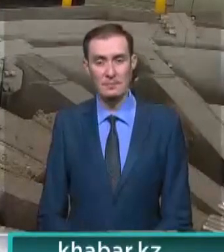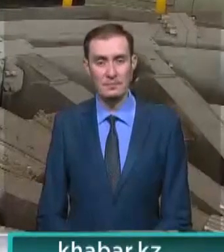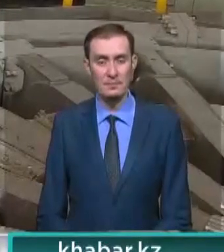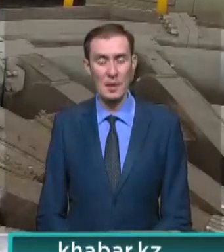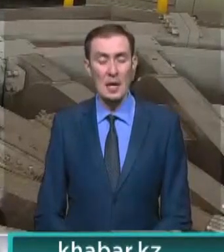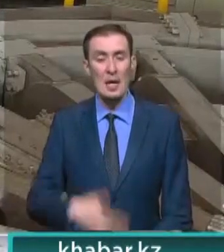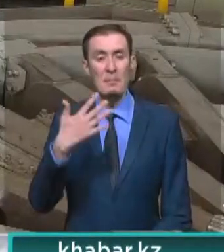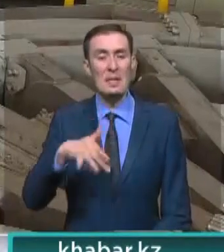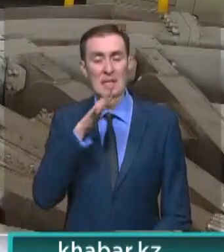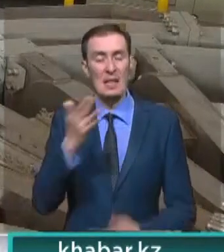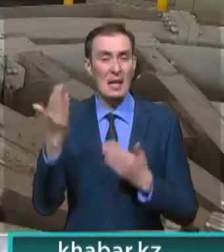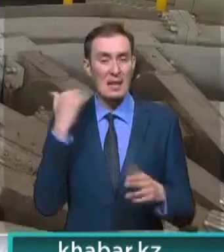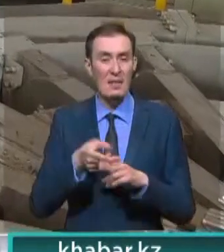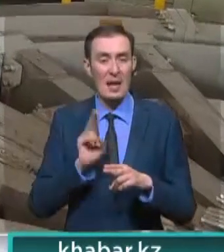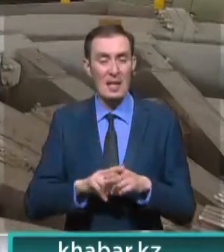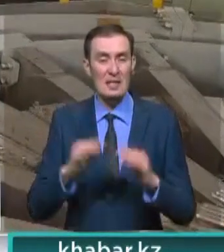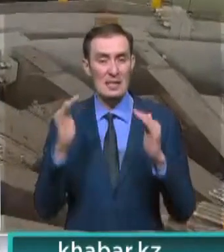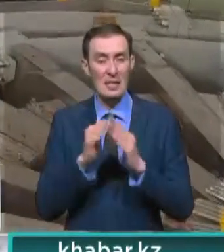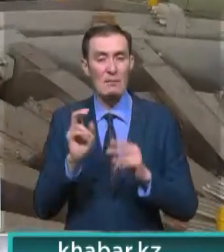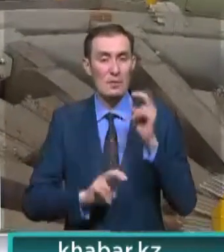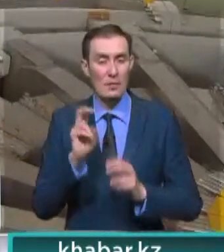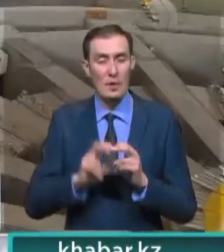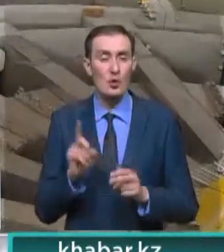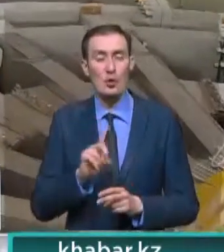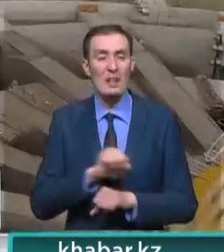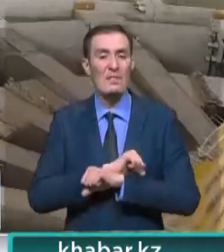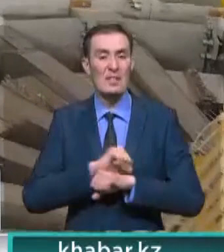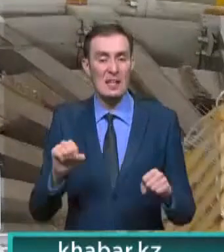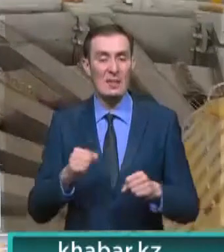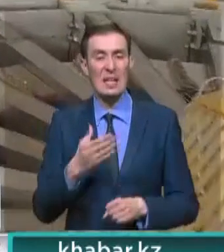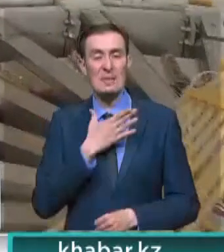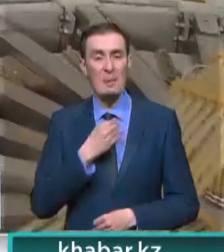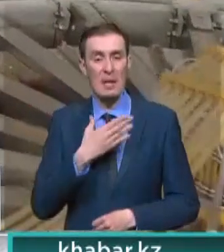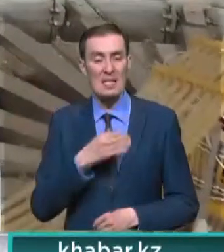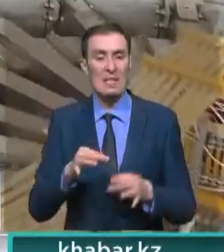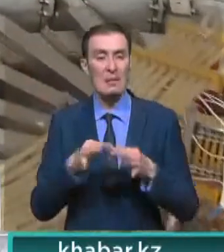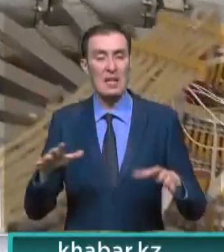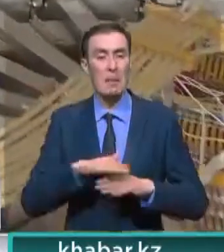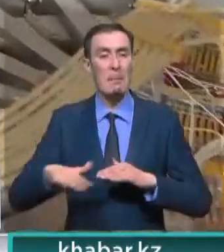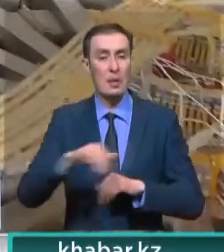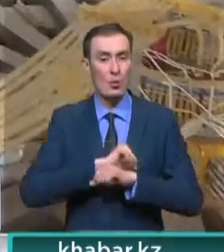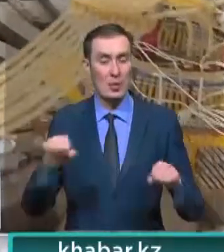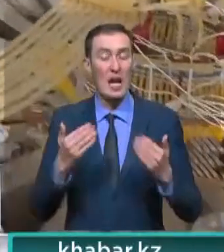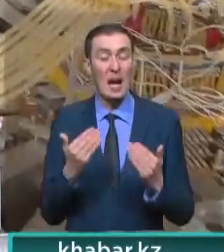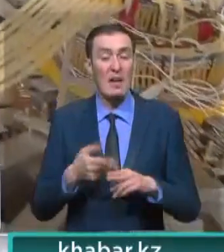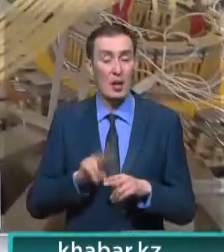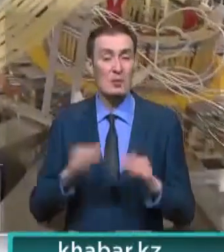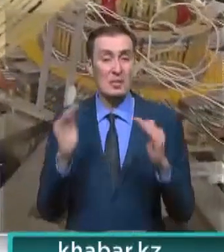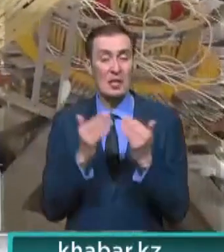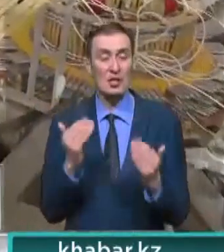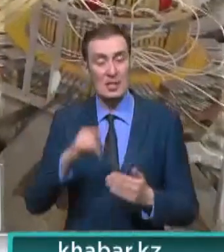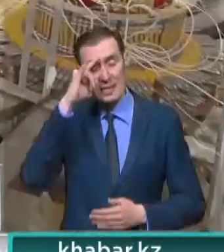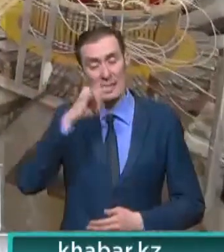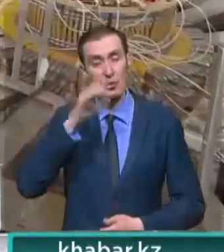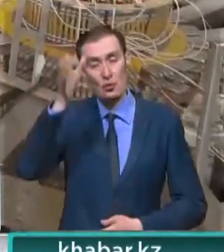Еще полвека назад в этих стенах производили устройства для взрывов на Семипалатинском ядерном полигоне. Сегодня же в этом здании